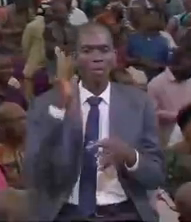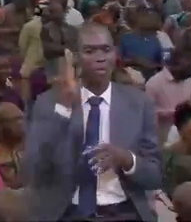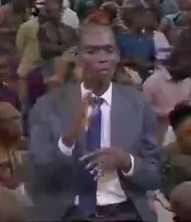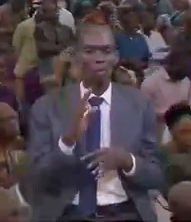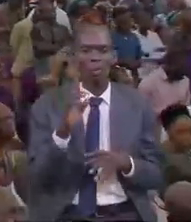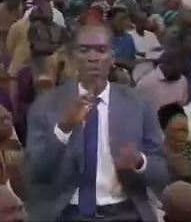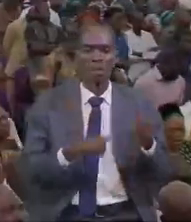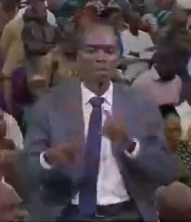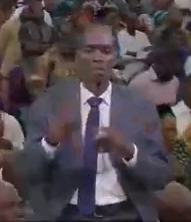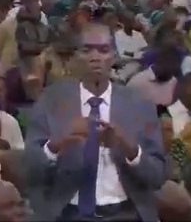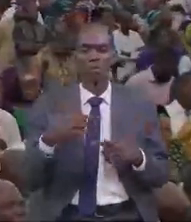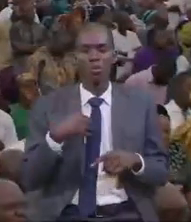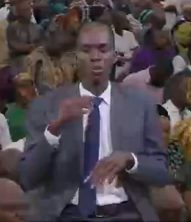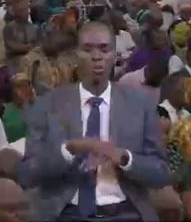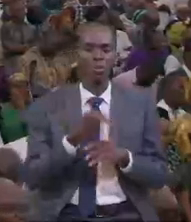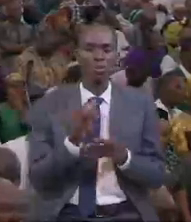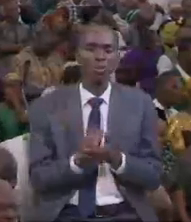jour-là,